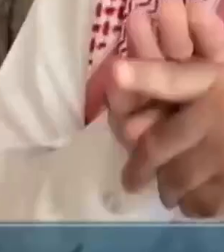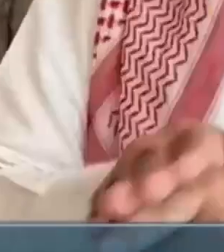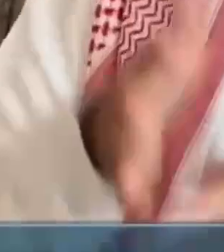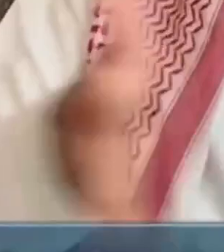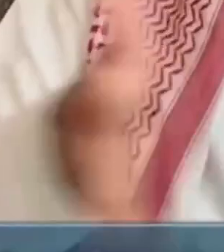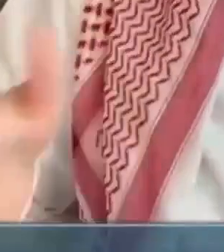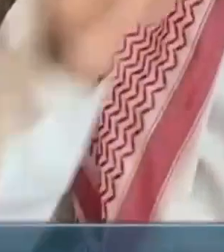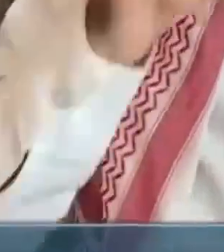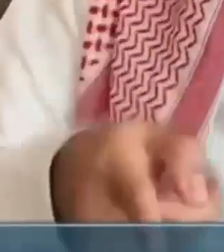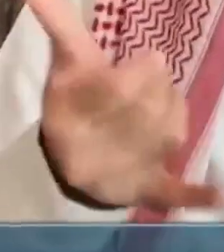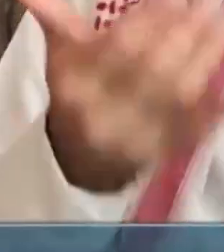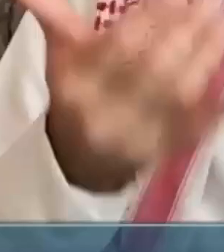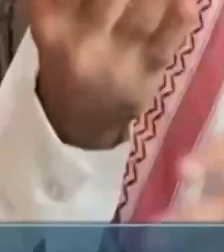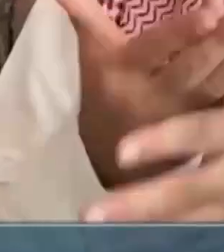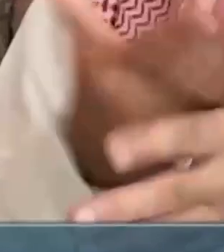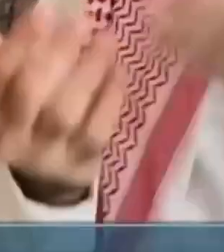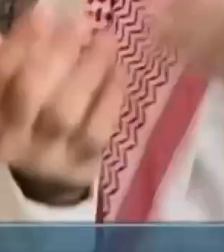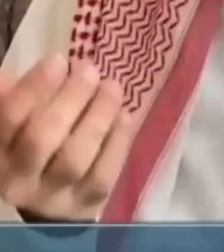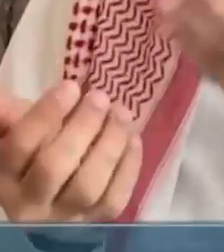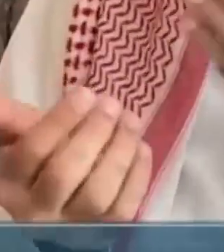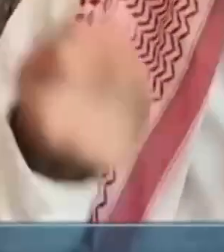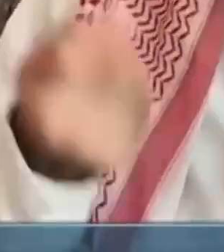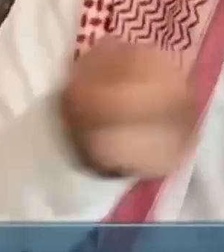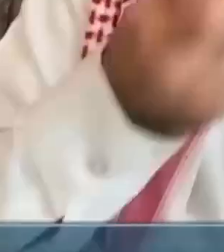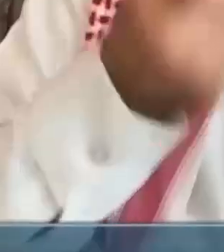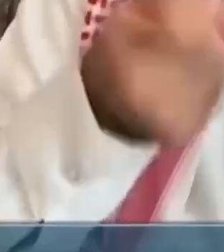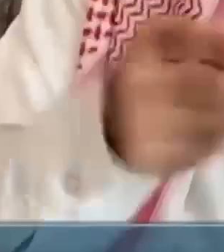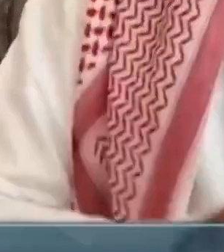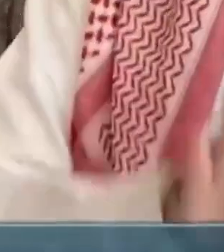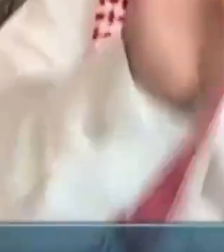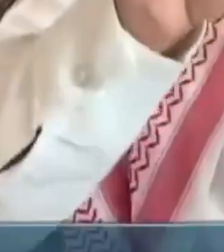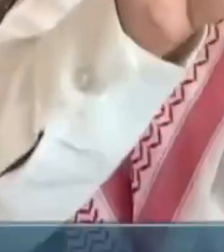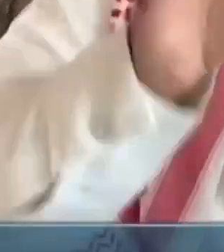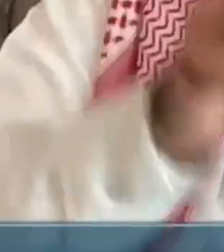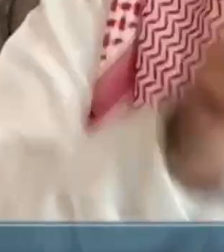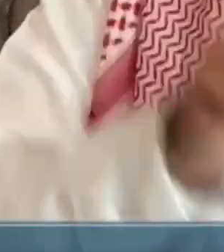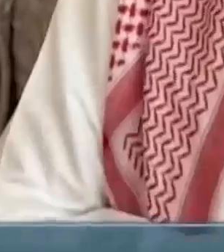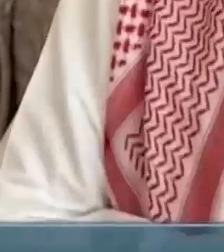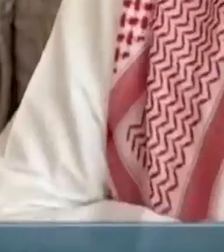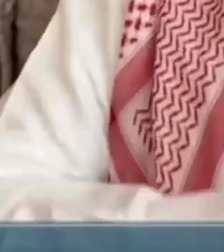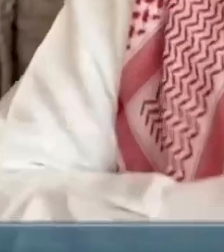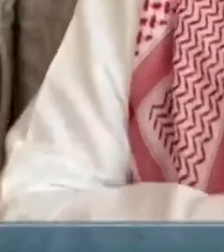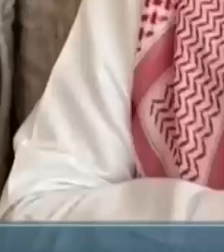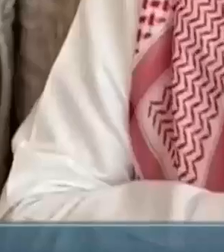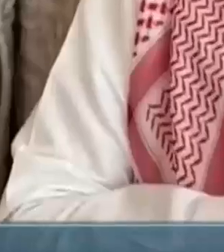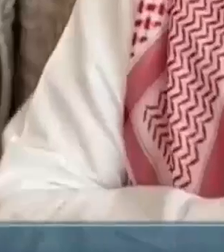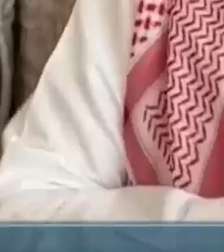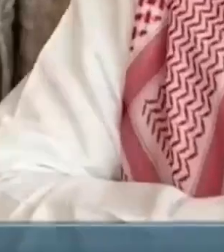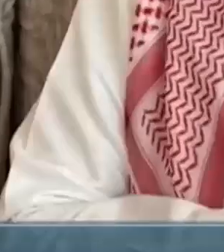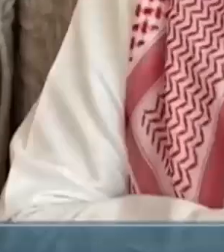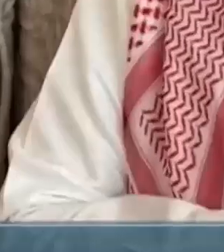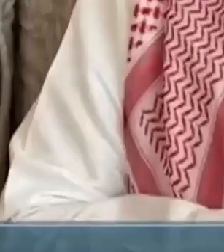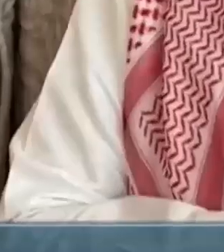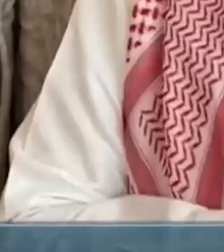ايضا احترام التراث الاصم او مجتم الاصم الان اصبح الطفل الاصم بدا ينمو ويتطور